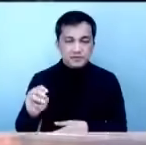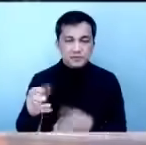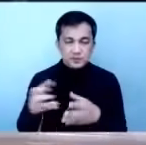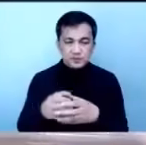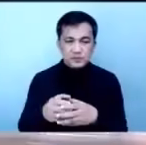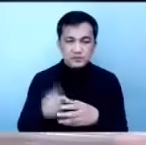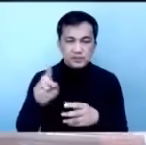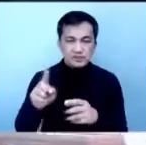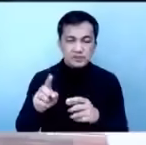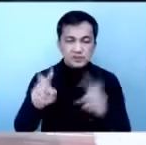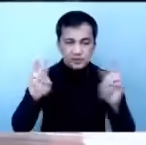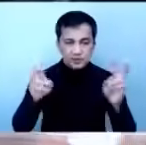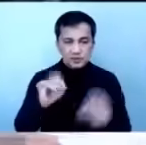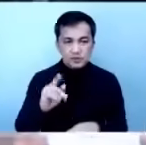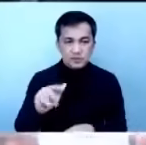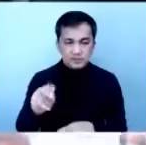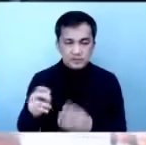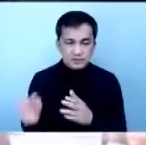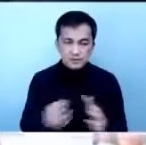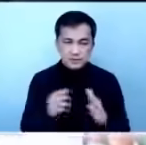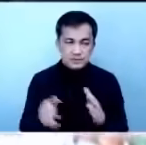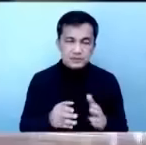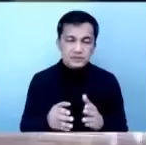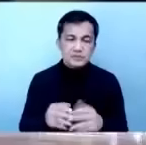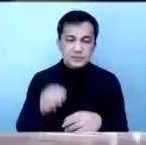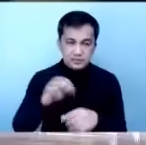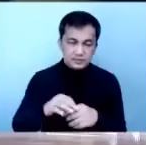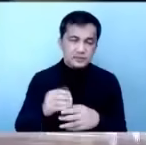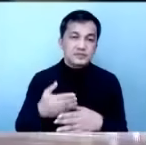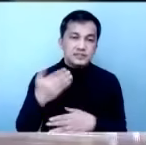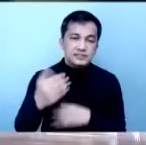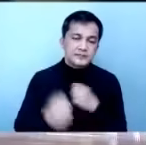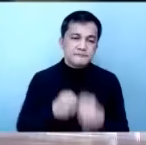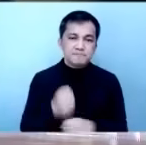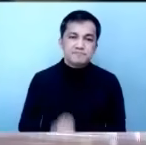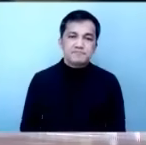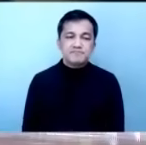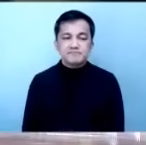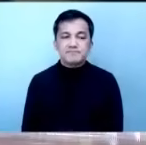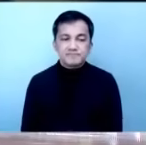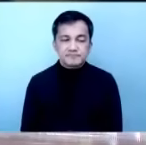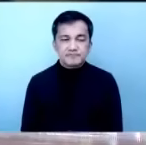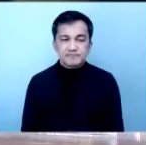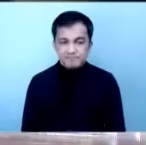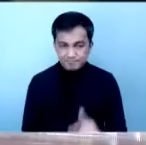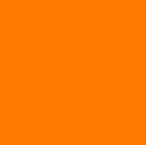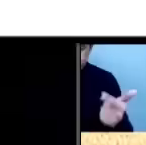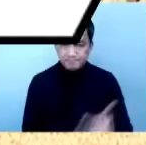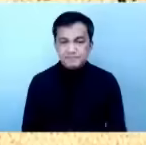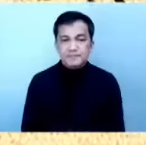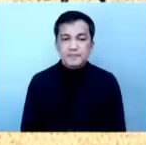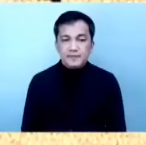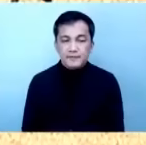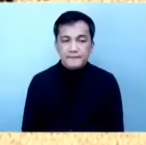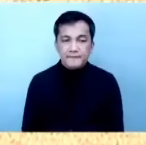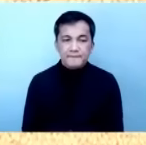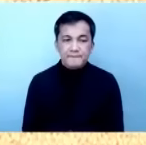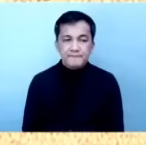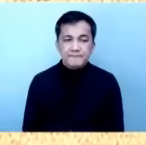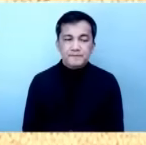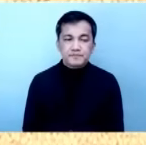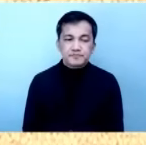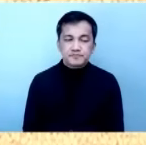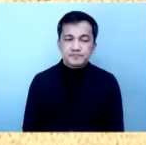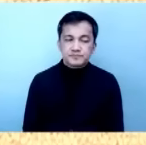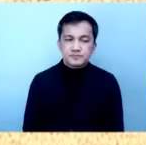parliamentary election sa susunod na taon nasa frontline ng balitang iyan si Marian Enriquez sa